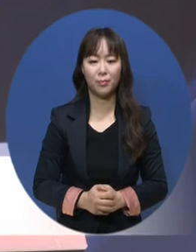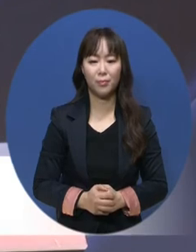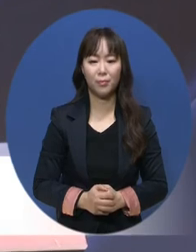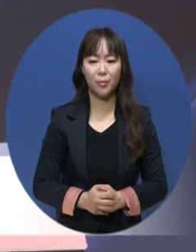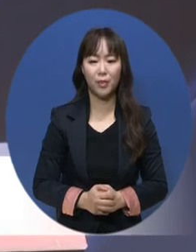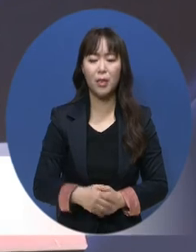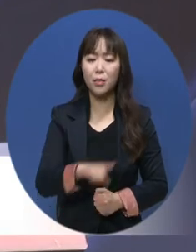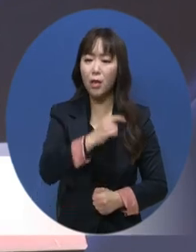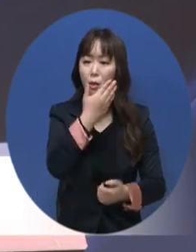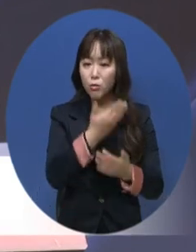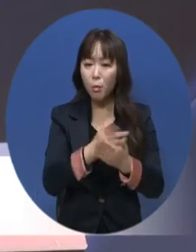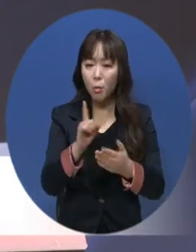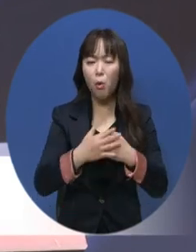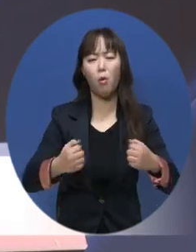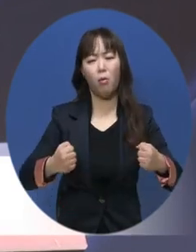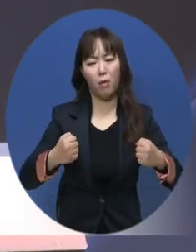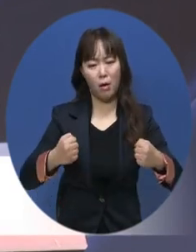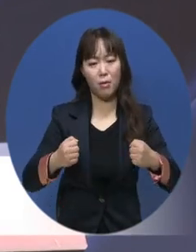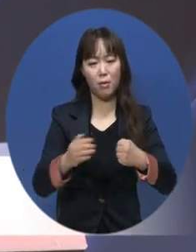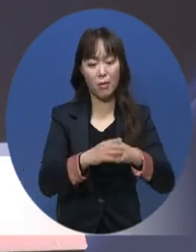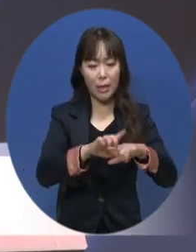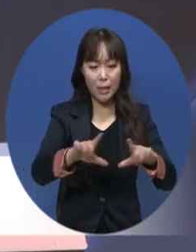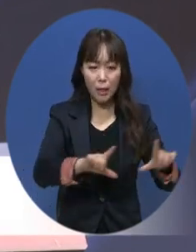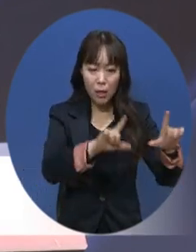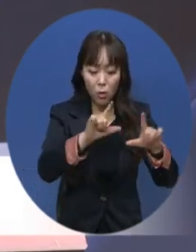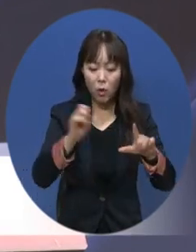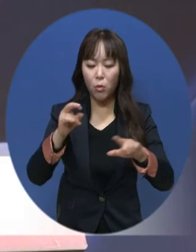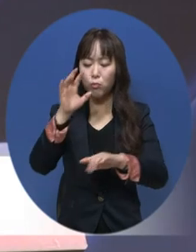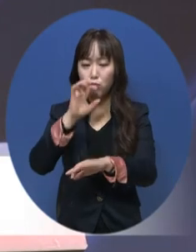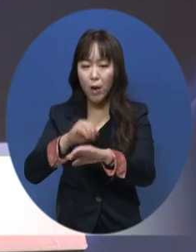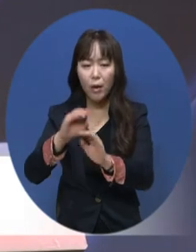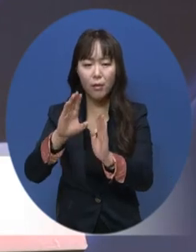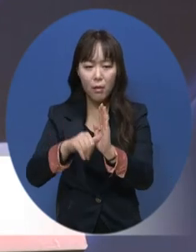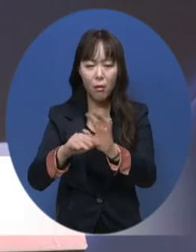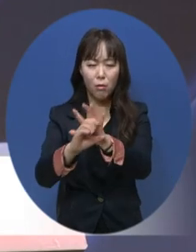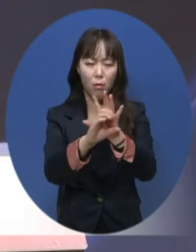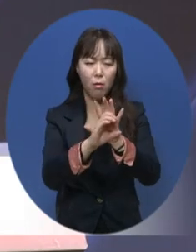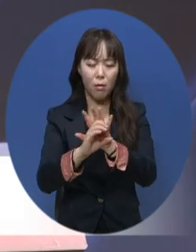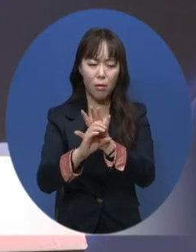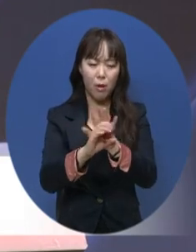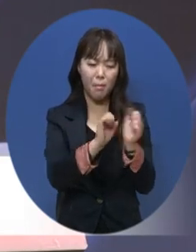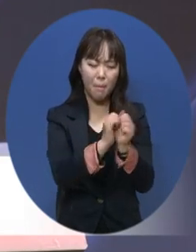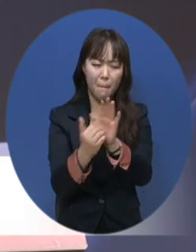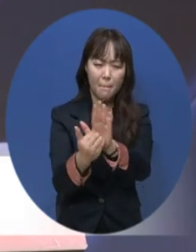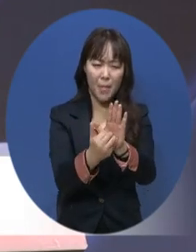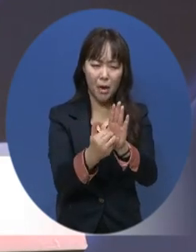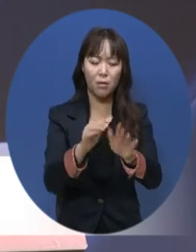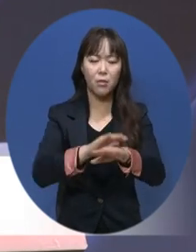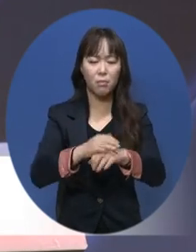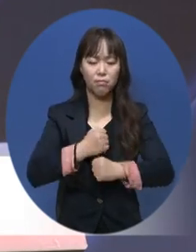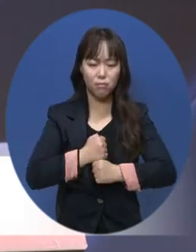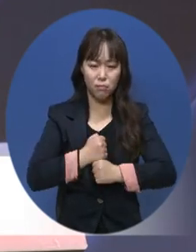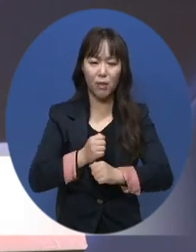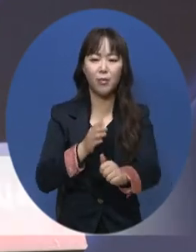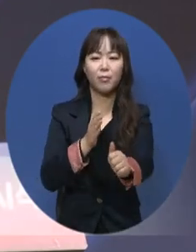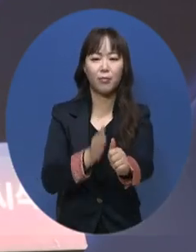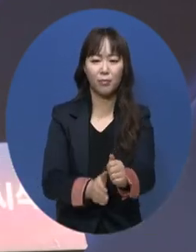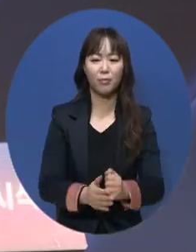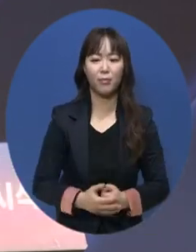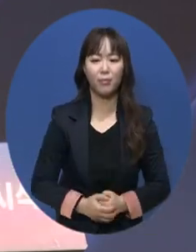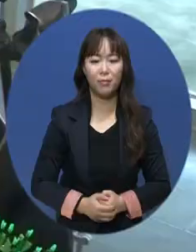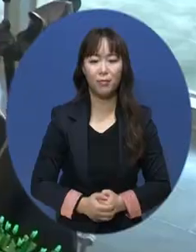무엇보다도 건강이 중요합니다. 일상에서 또 훈련 중에서 코로나 방역 지침을 꼭 지켜주실 것을